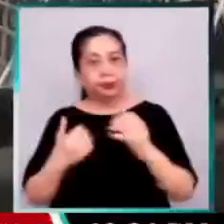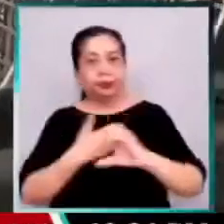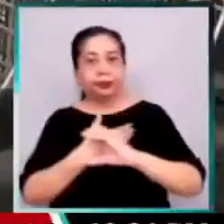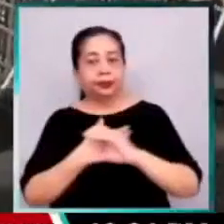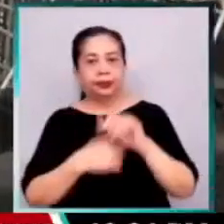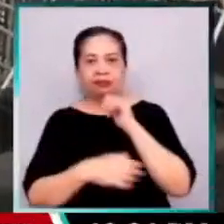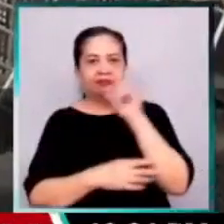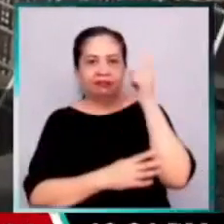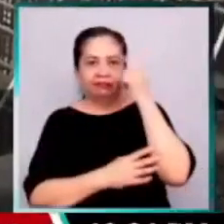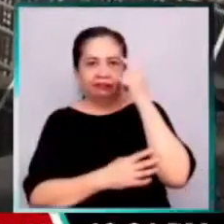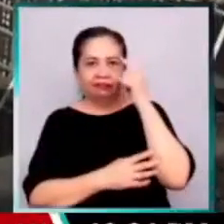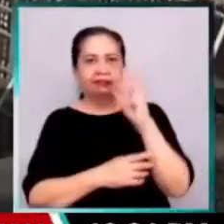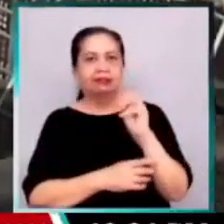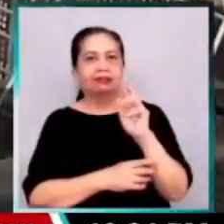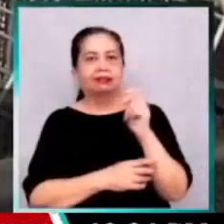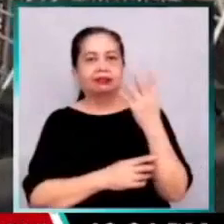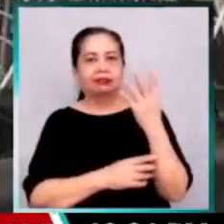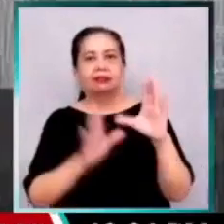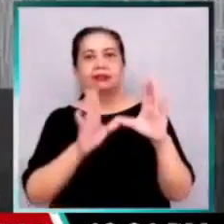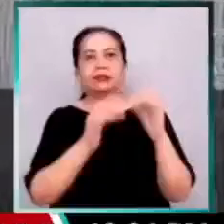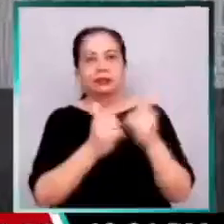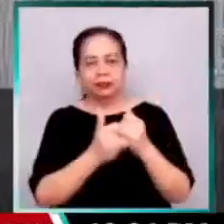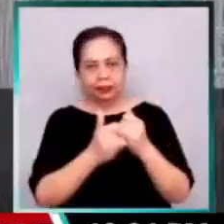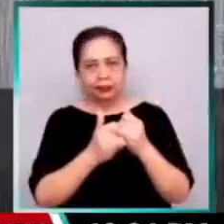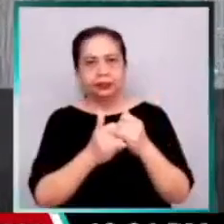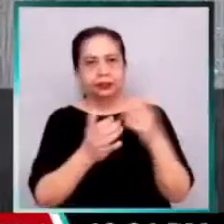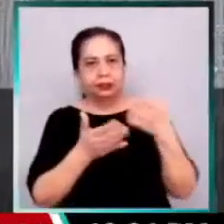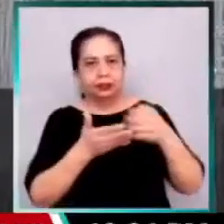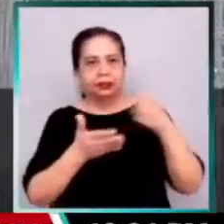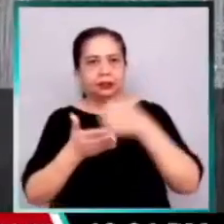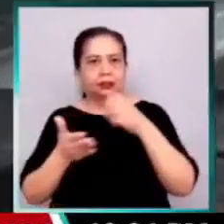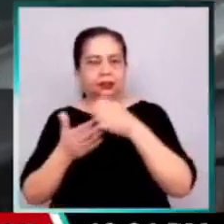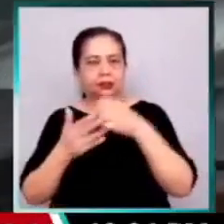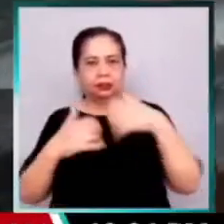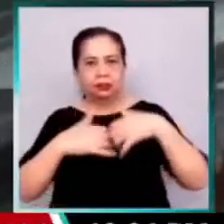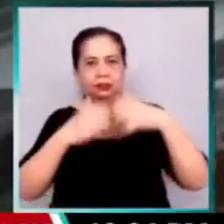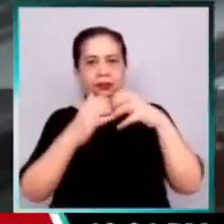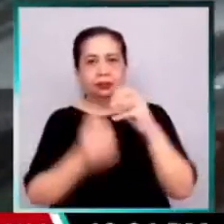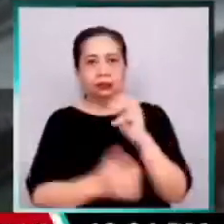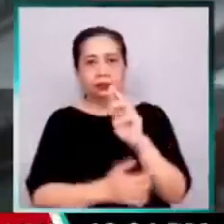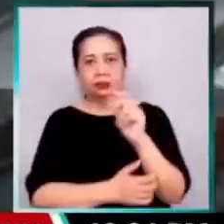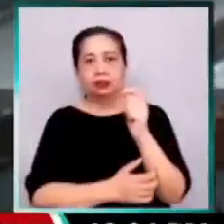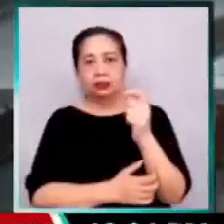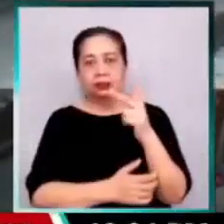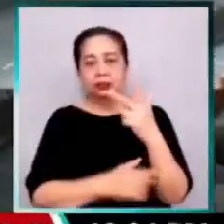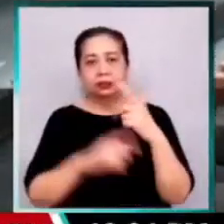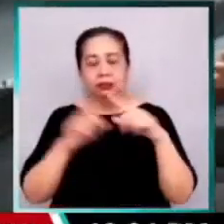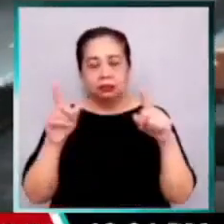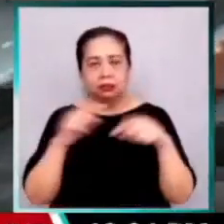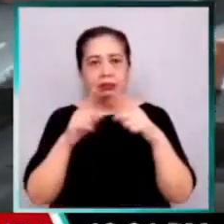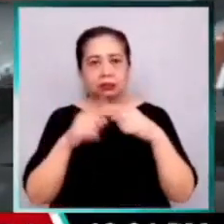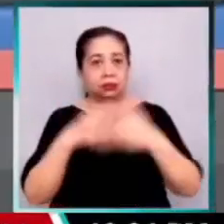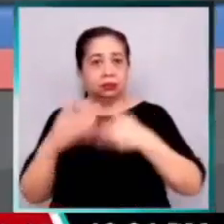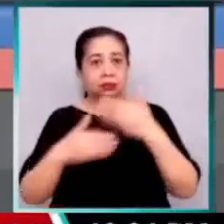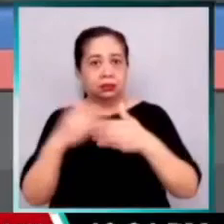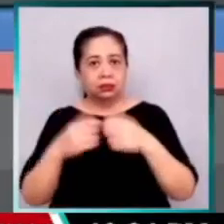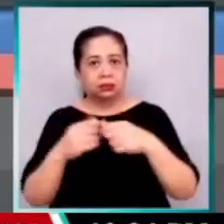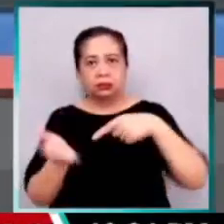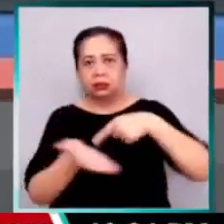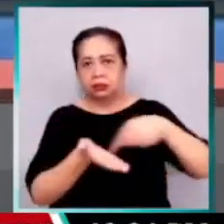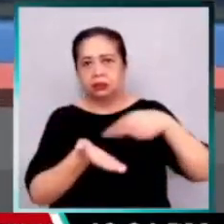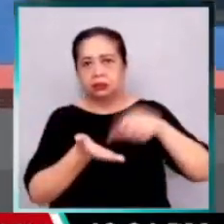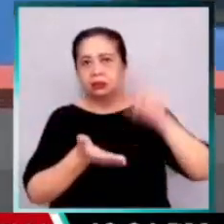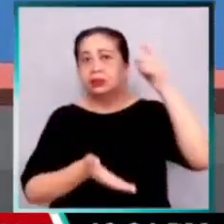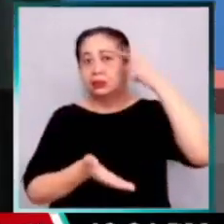kundi MRT Corporation ang gumastos sa pagtatayo ng MRT. Pero nang mag-operate ng MRT, binabayaran sila ng gobyerno